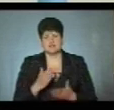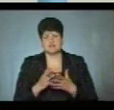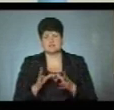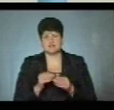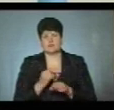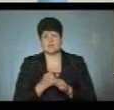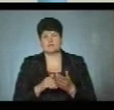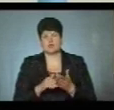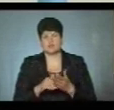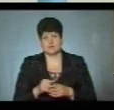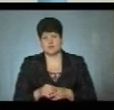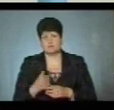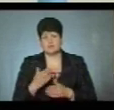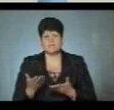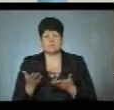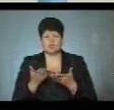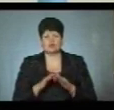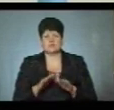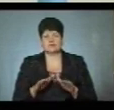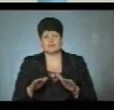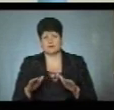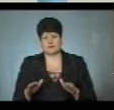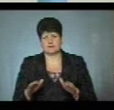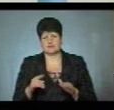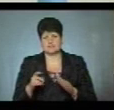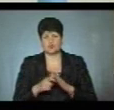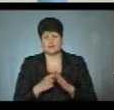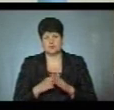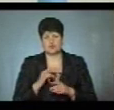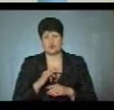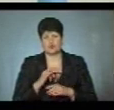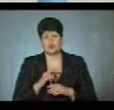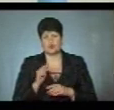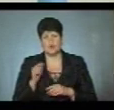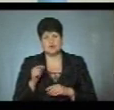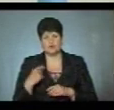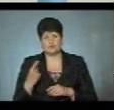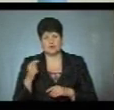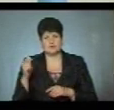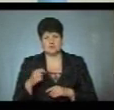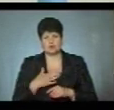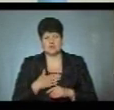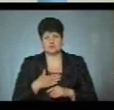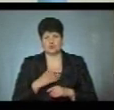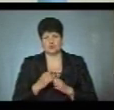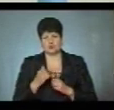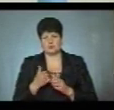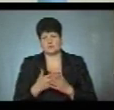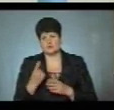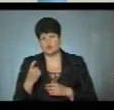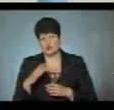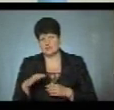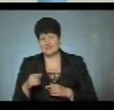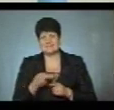з волонтерами? Ми десь запрошуємо дітей із Донецької, Луганської області, які приїжджають до нас кожного року. Ми близько 100 дітей саме